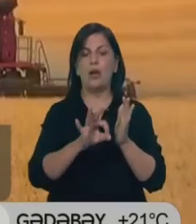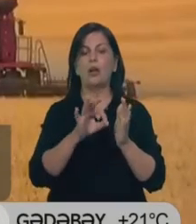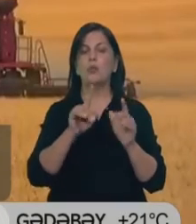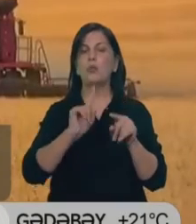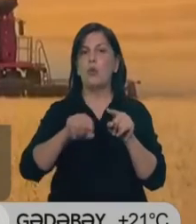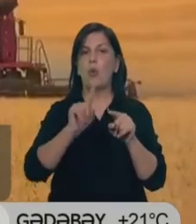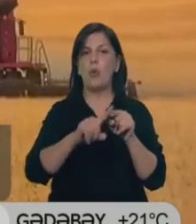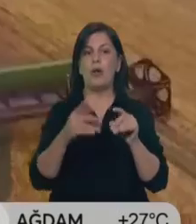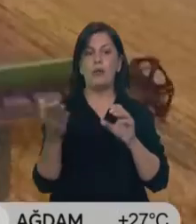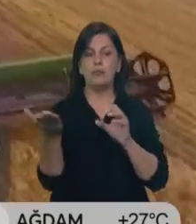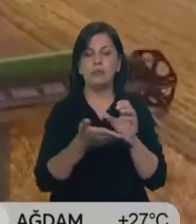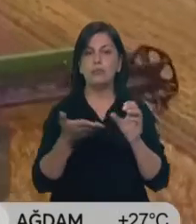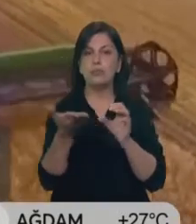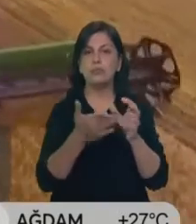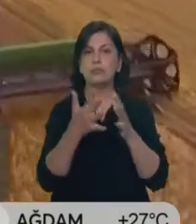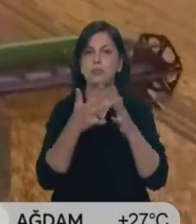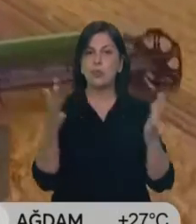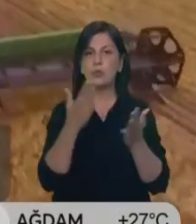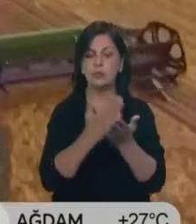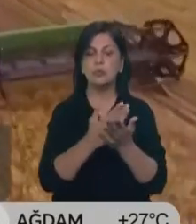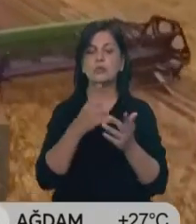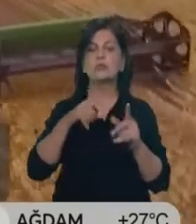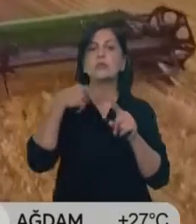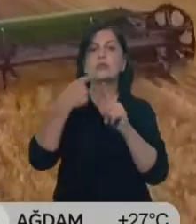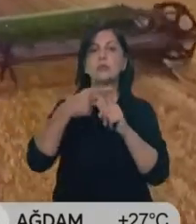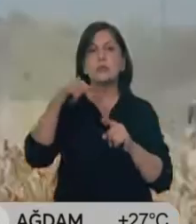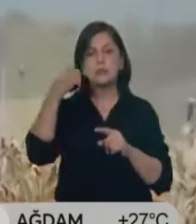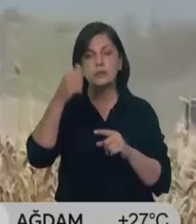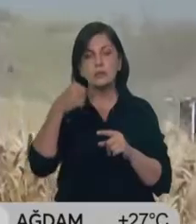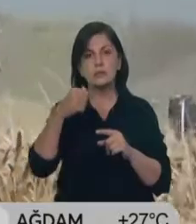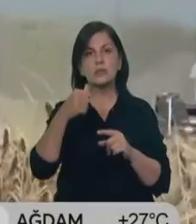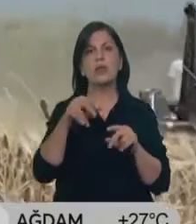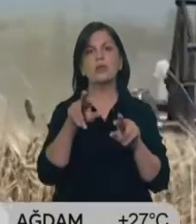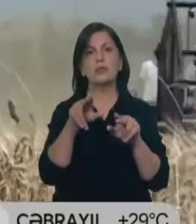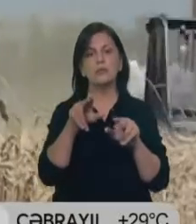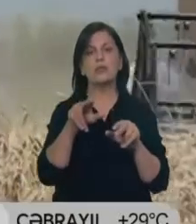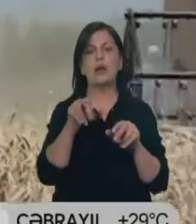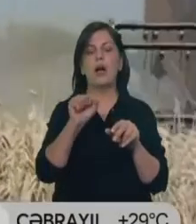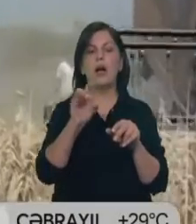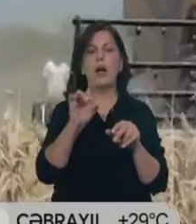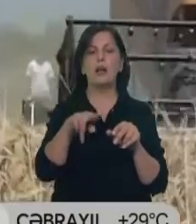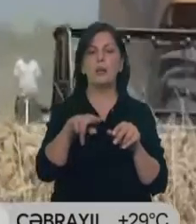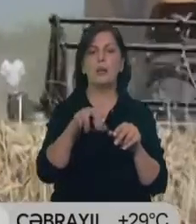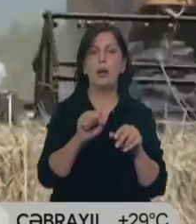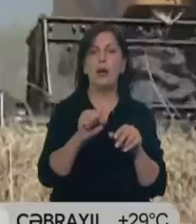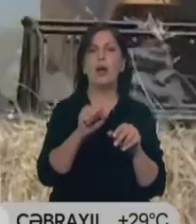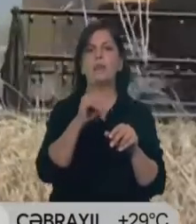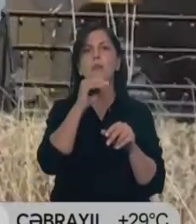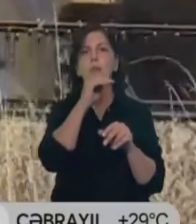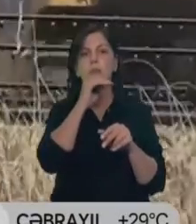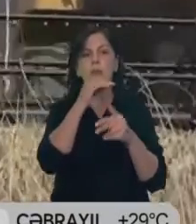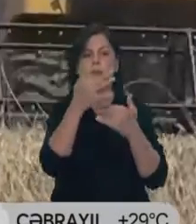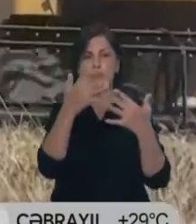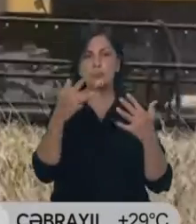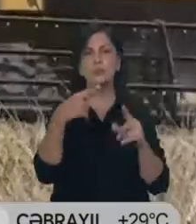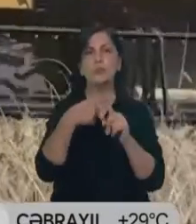iki göstəricilərə görə gələn ildə istər arpa, istərsə də buğdada məhsuldarlığın yüksək olacağı proqnozlaşdırılır.